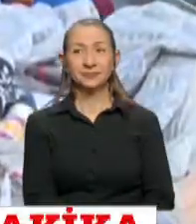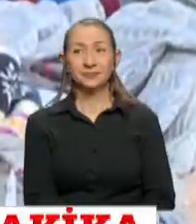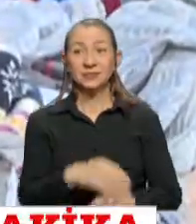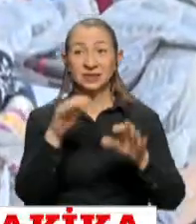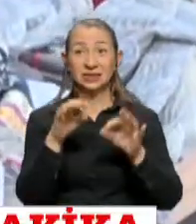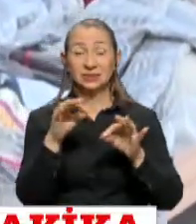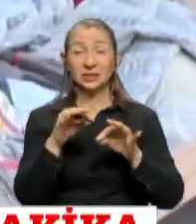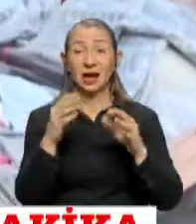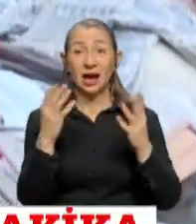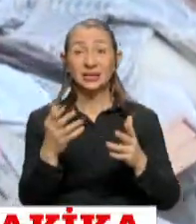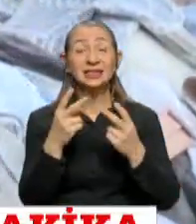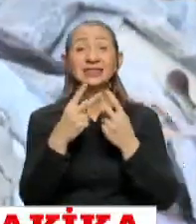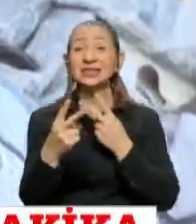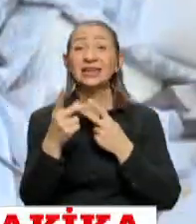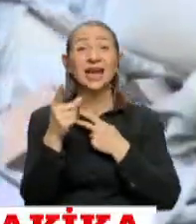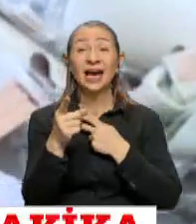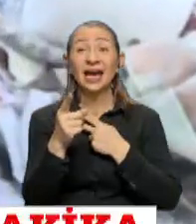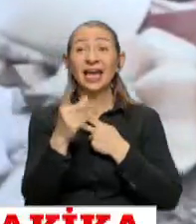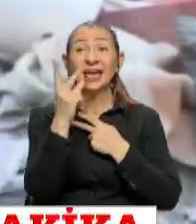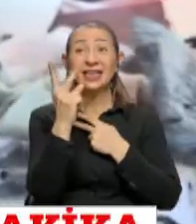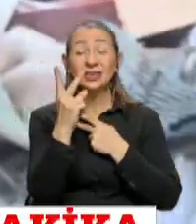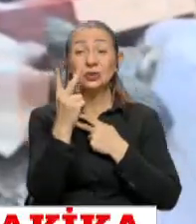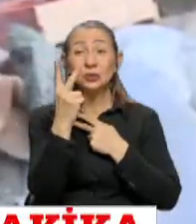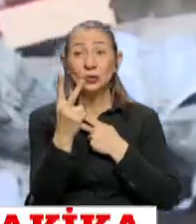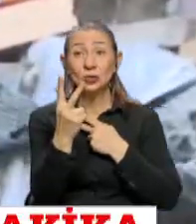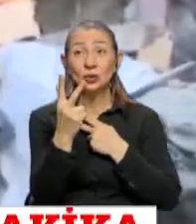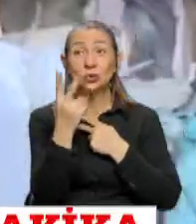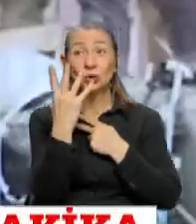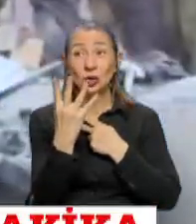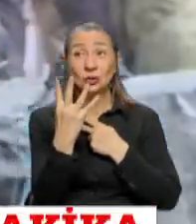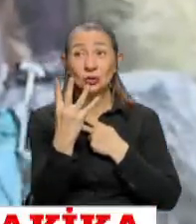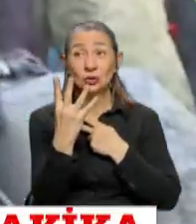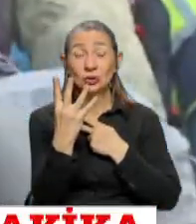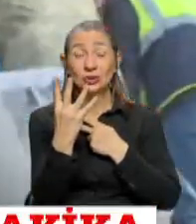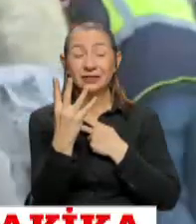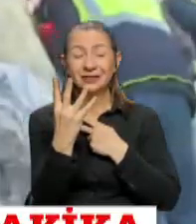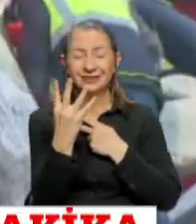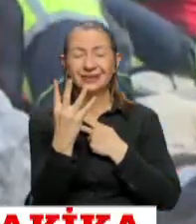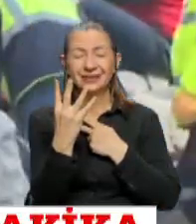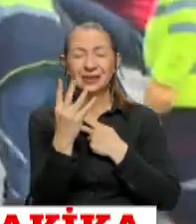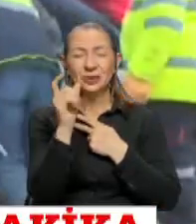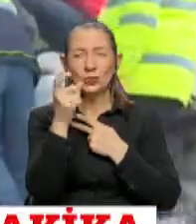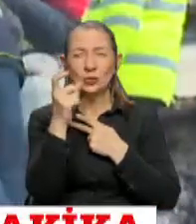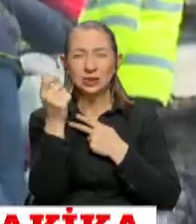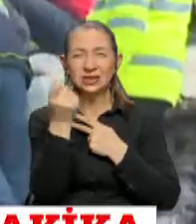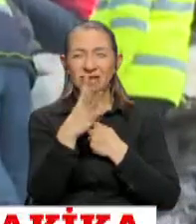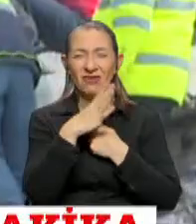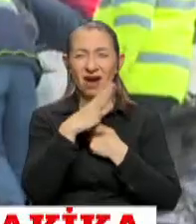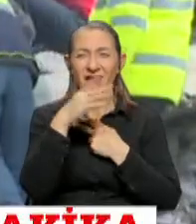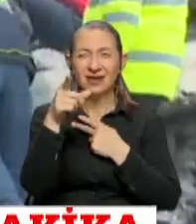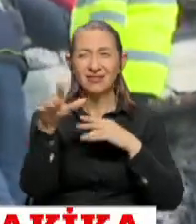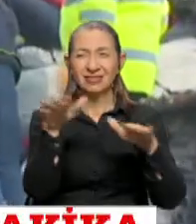Şimdi artık sırada ikinci, üçüncü, dördüncü, çünkü 9